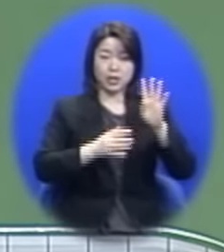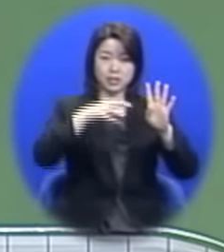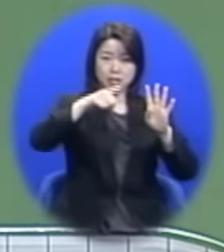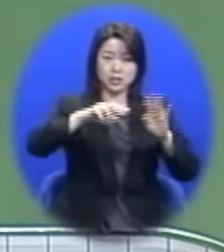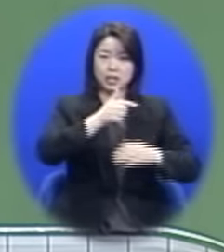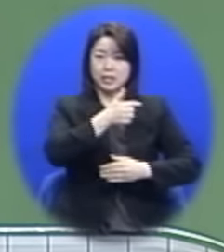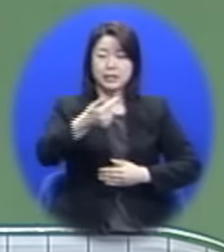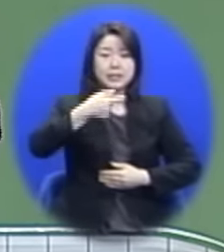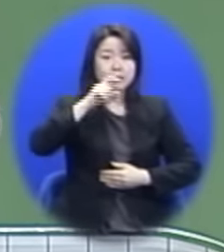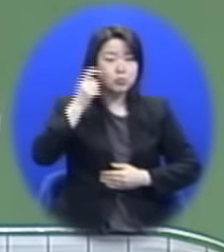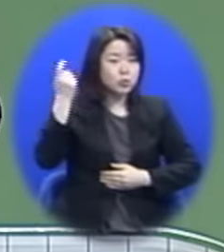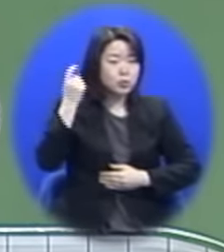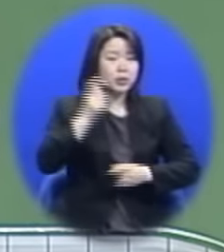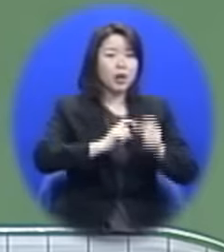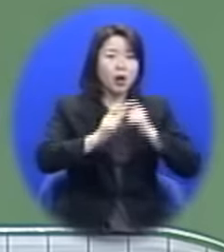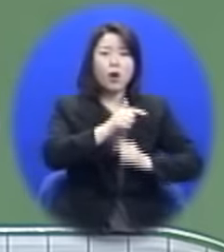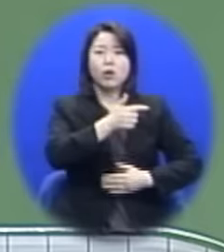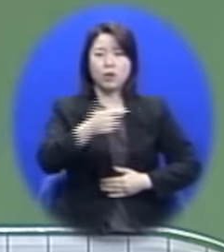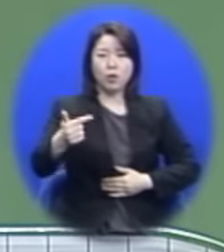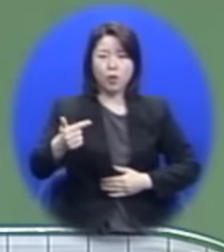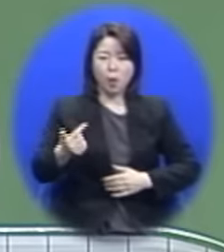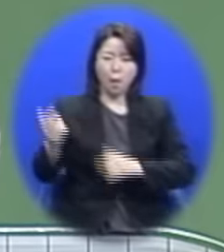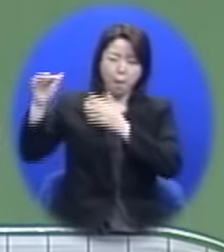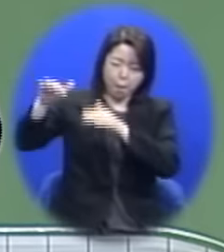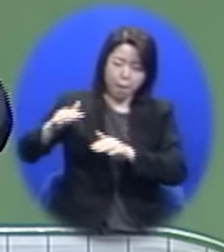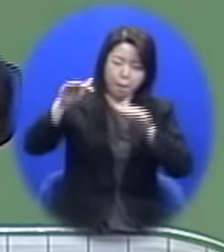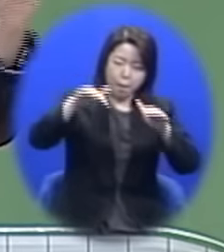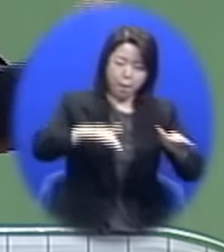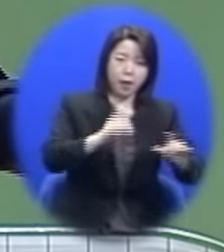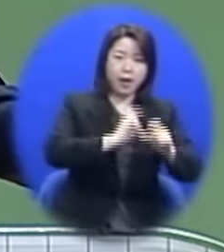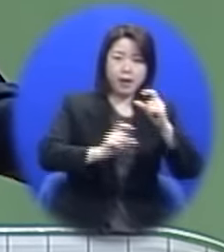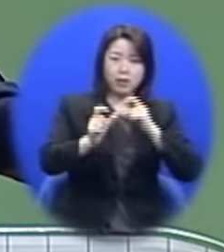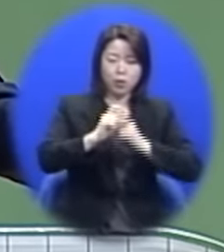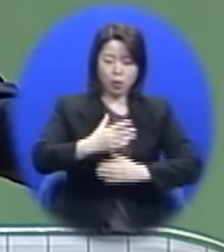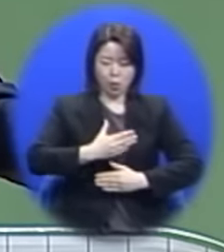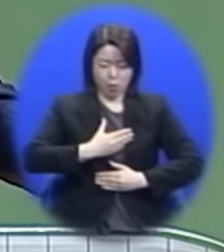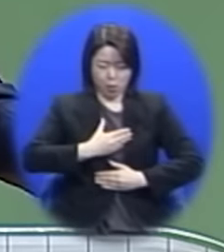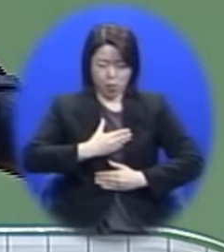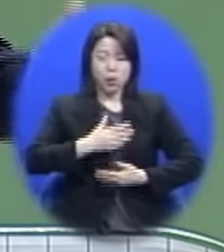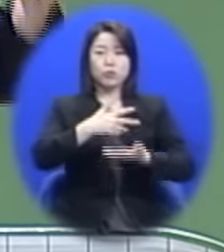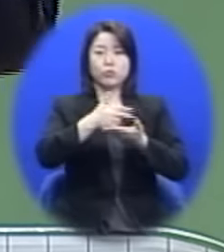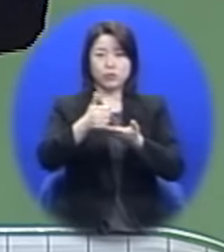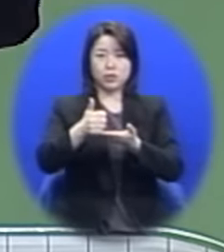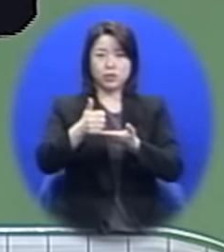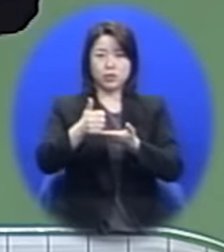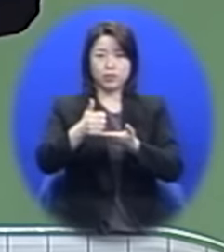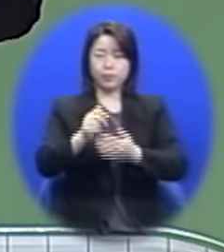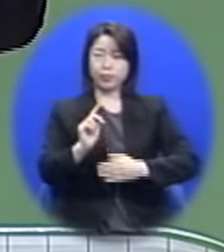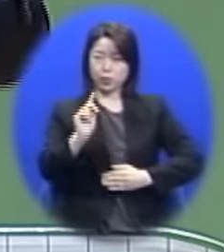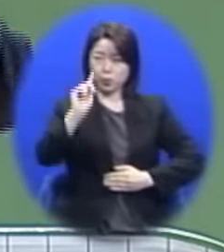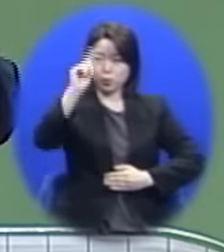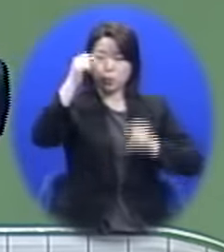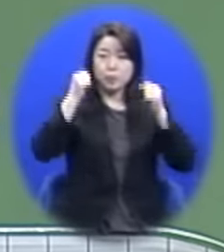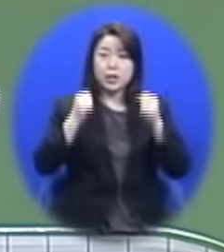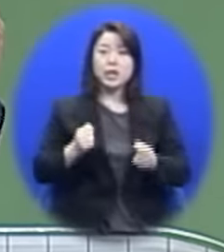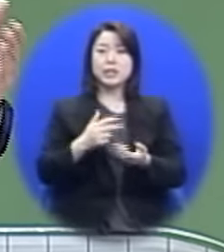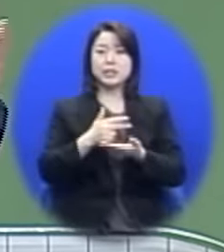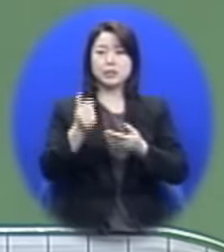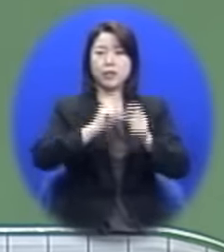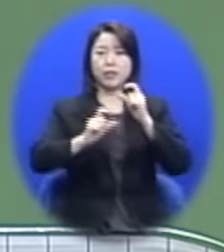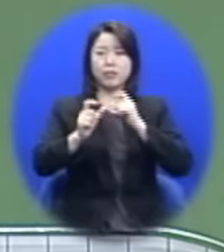더 크시고 미친 듯이 날뛰는 물결보다 더 어미하신 주님, 높이 계신 주님은